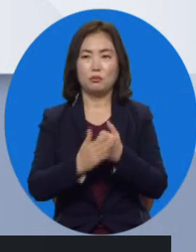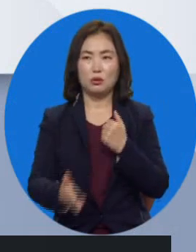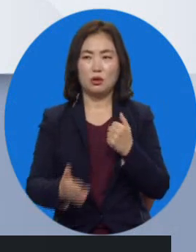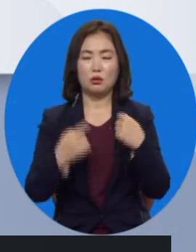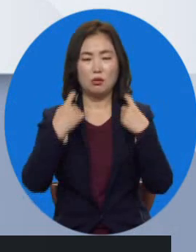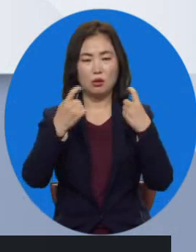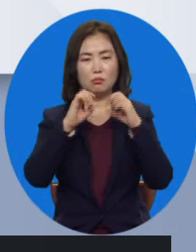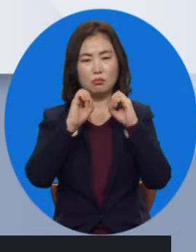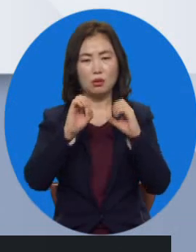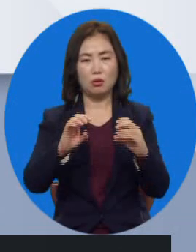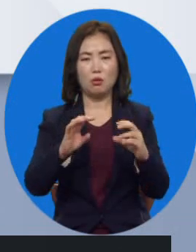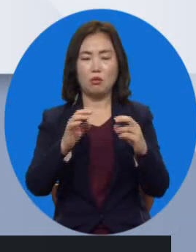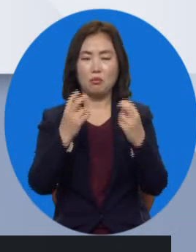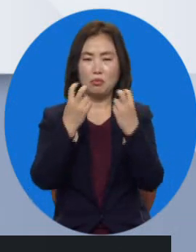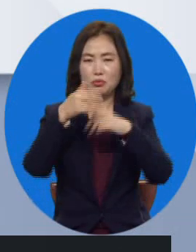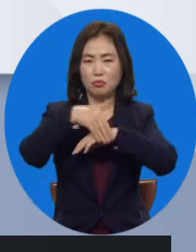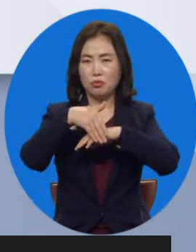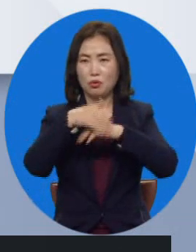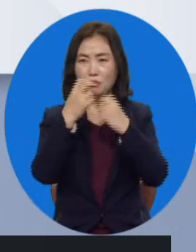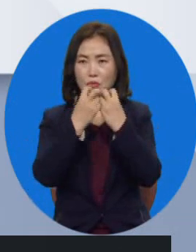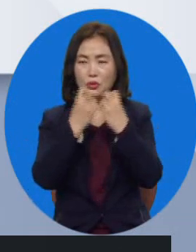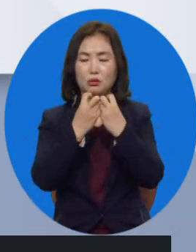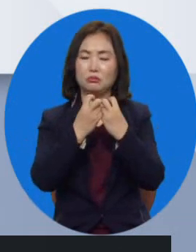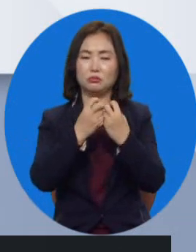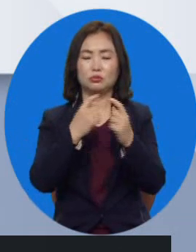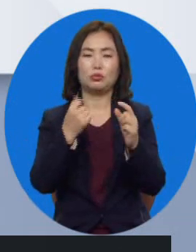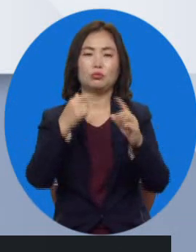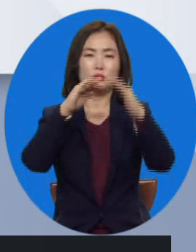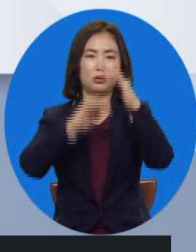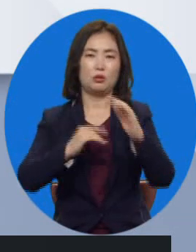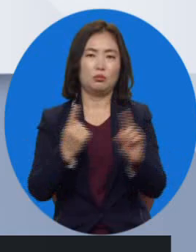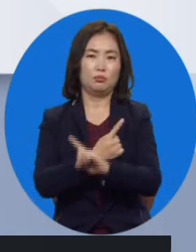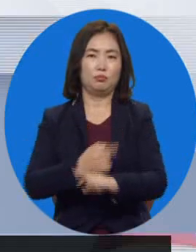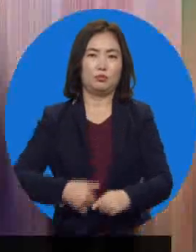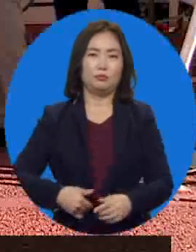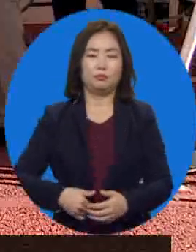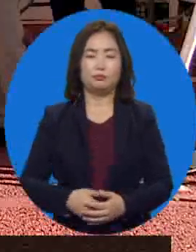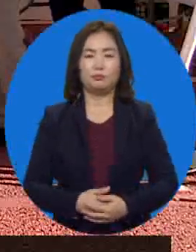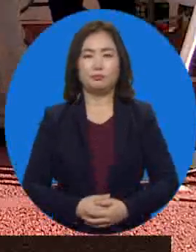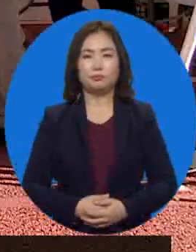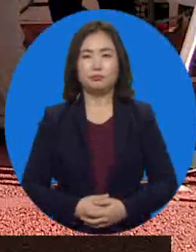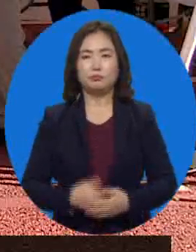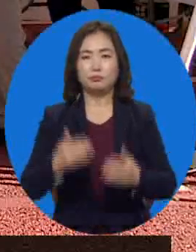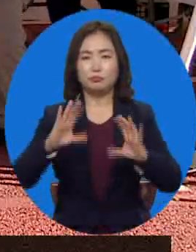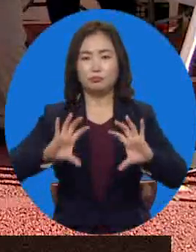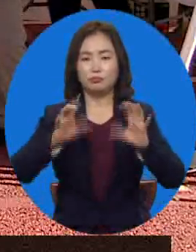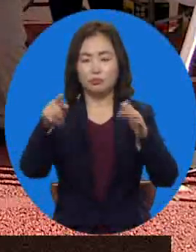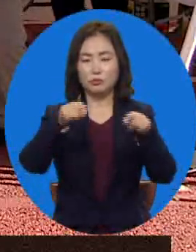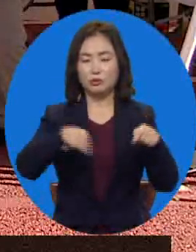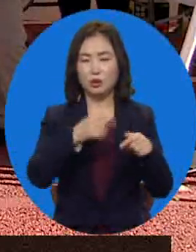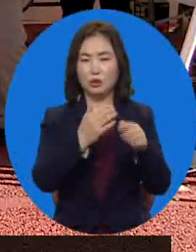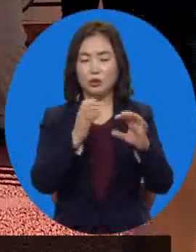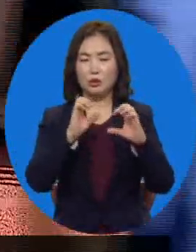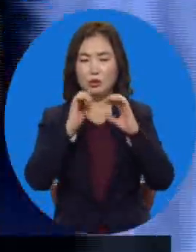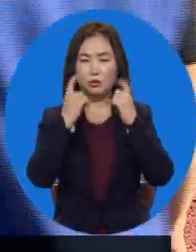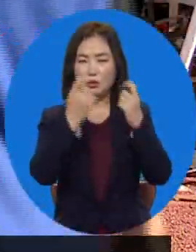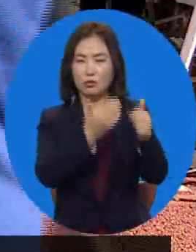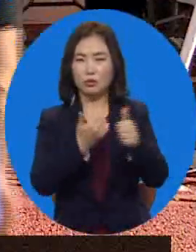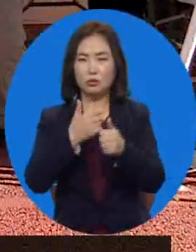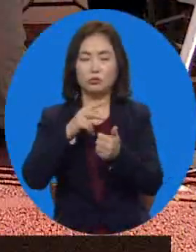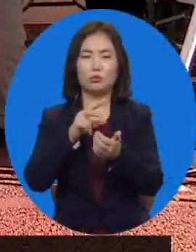광각 마케팅 전략을 스승이 불가피 하다고 생각됩니다 국내 관광객 유치 마케팅 도